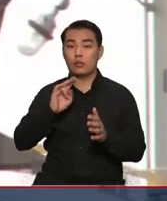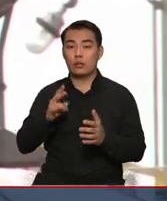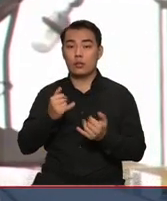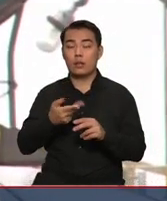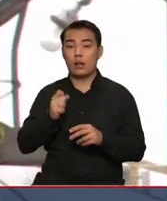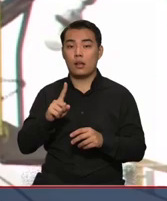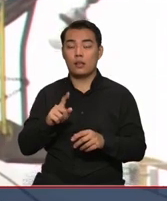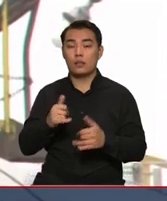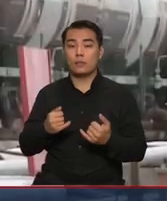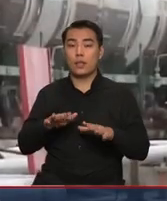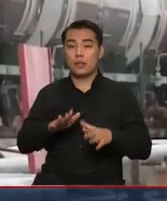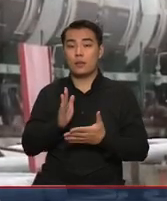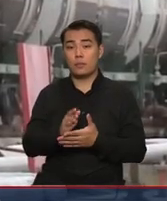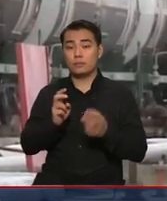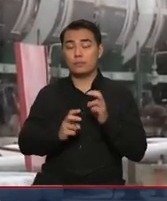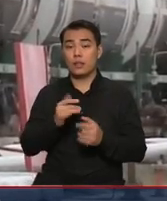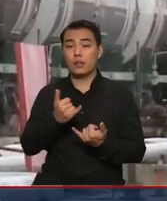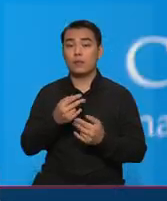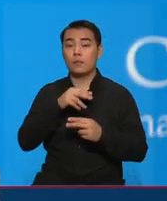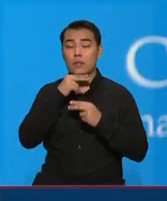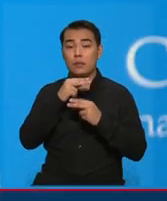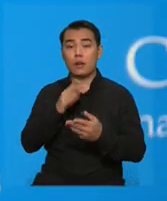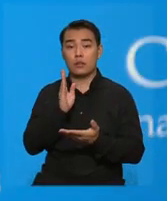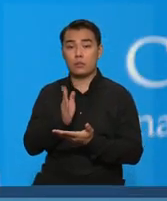метр газ қоры бар. Оны көбейту де күн тәртібінде.